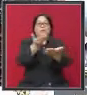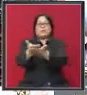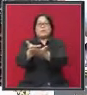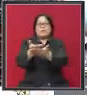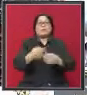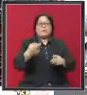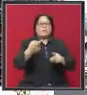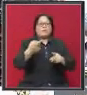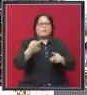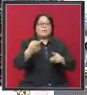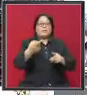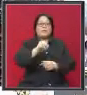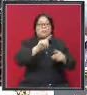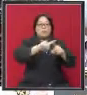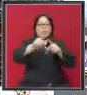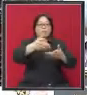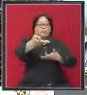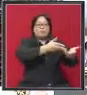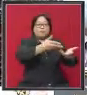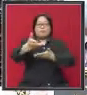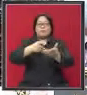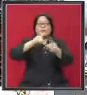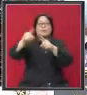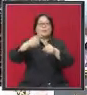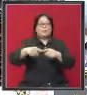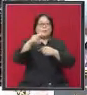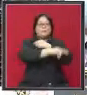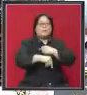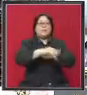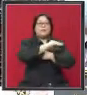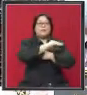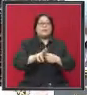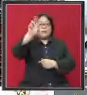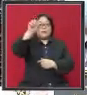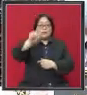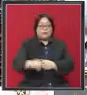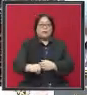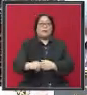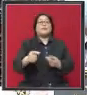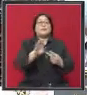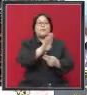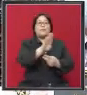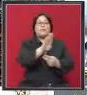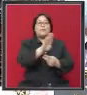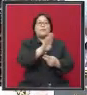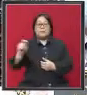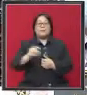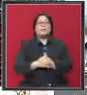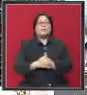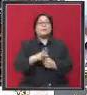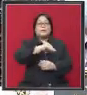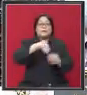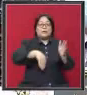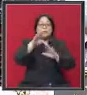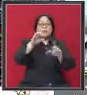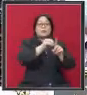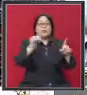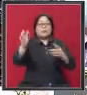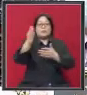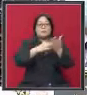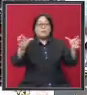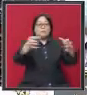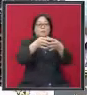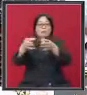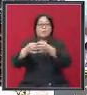lahir, lebih 40 sesi libat urus merentasi setiap negeri dari utara ke selatan, barat ke timur, dengan lebih 100